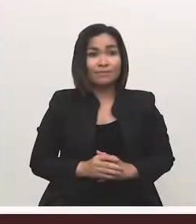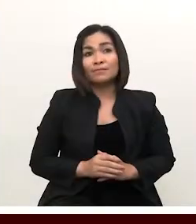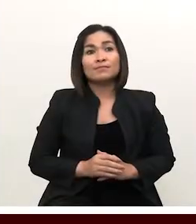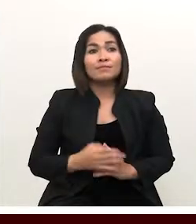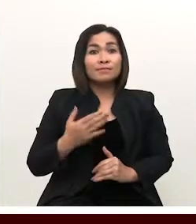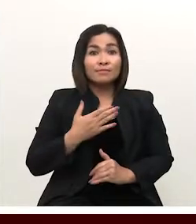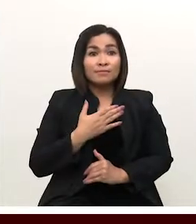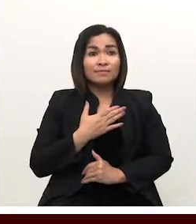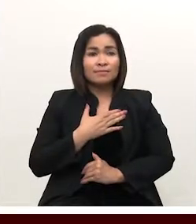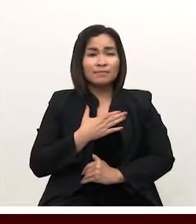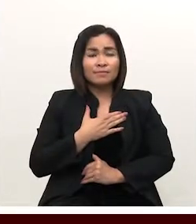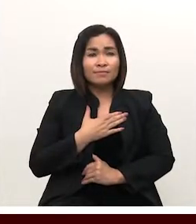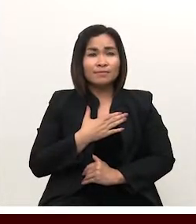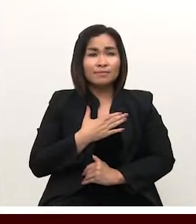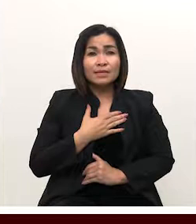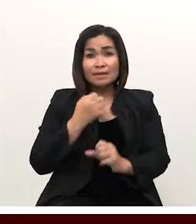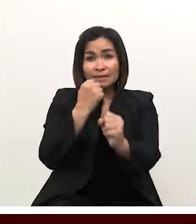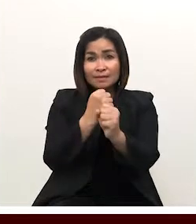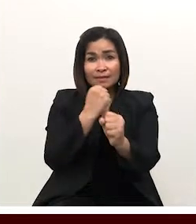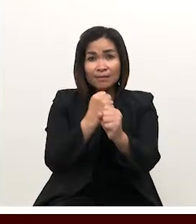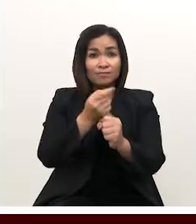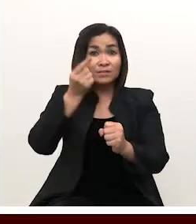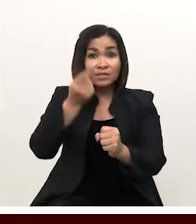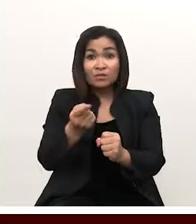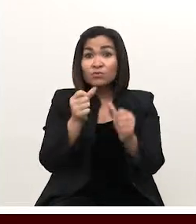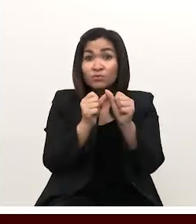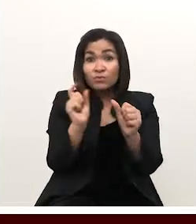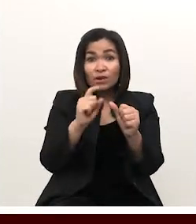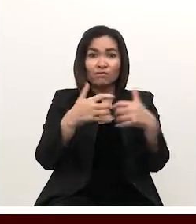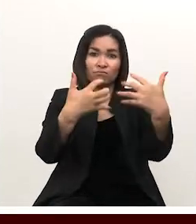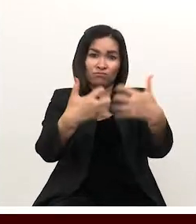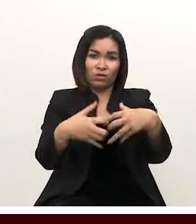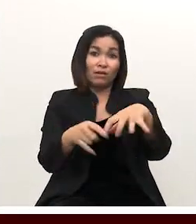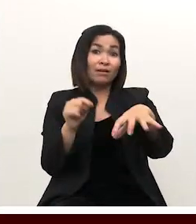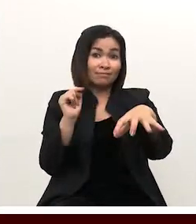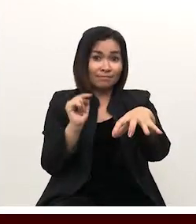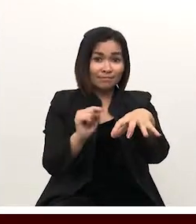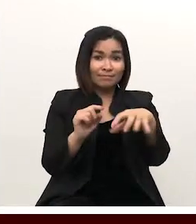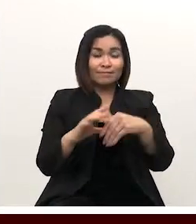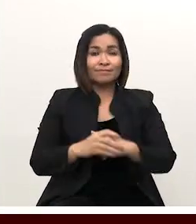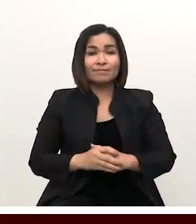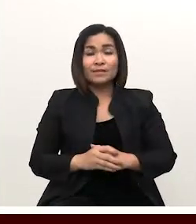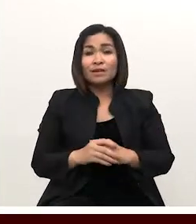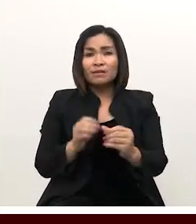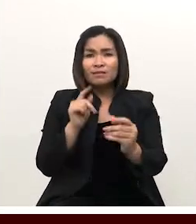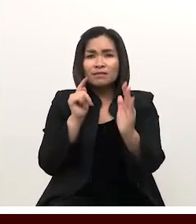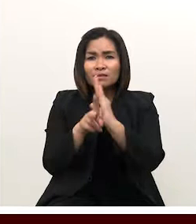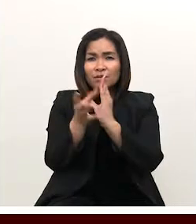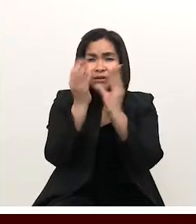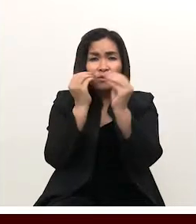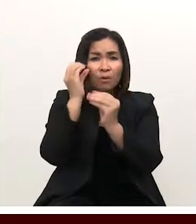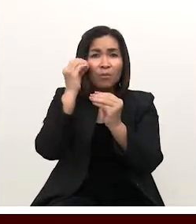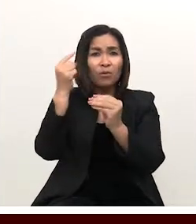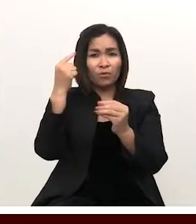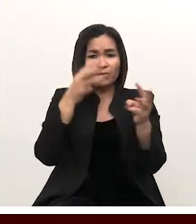ก็ส่วนมากค่ะจะไปปฏิบัติทำจริงในโรงงานค่ะแล้วก็ส่วนทฤษฎีก็จะได้เรียน